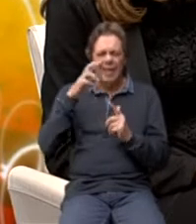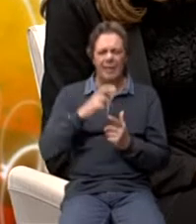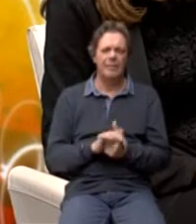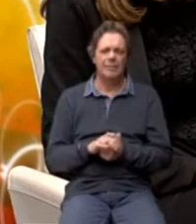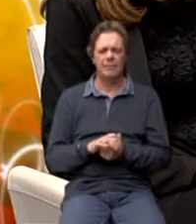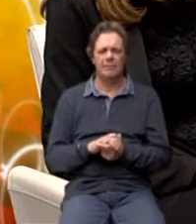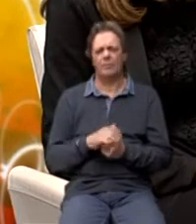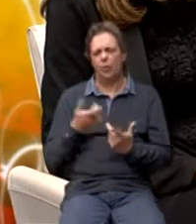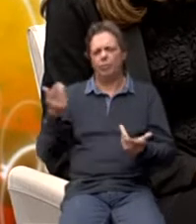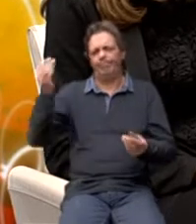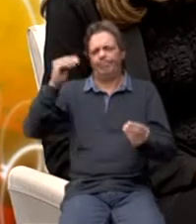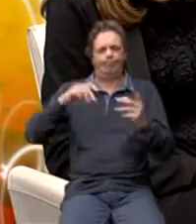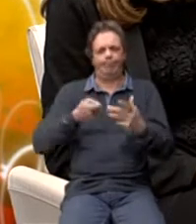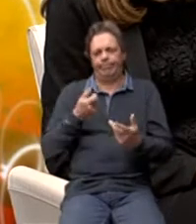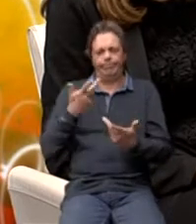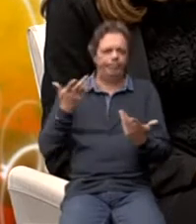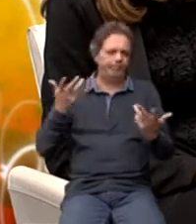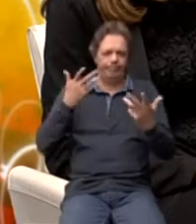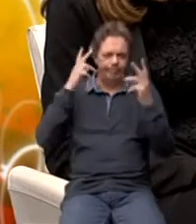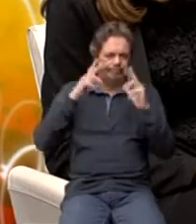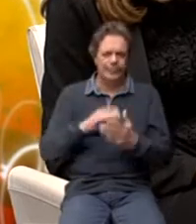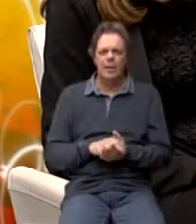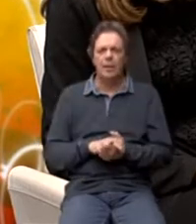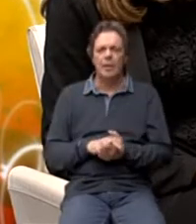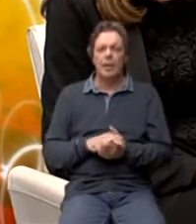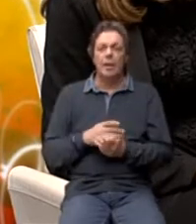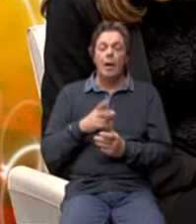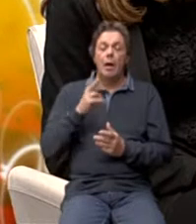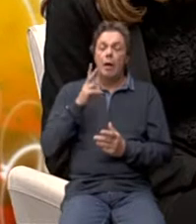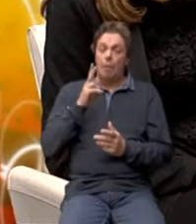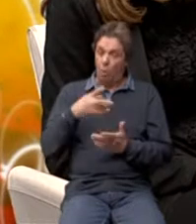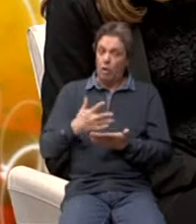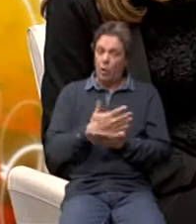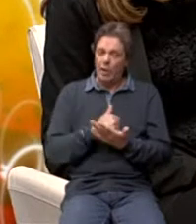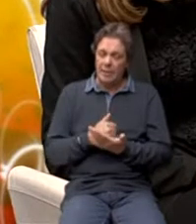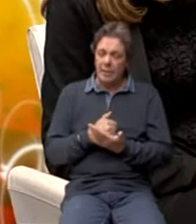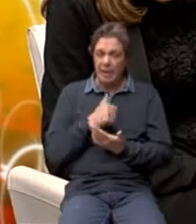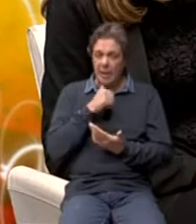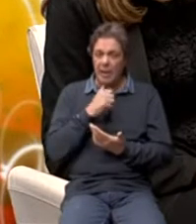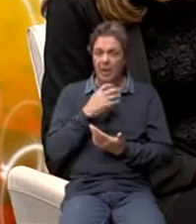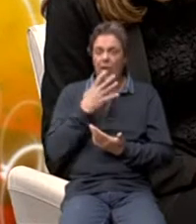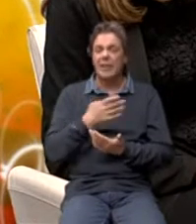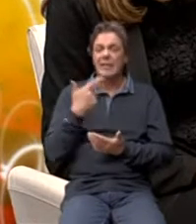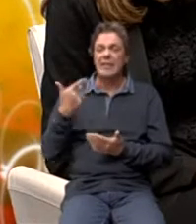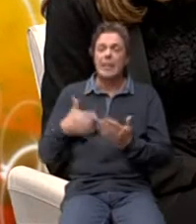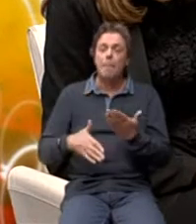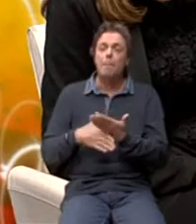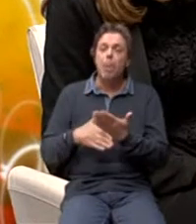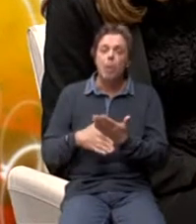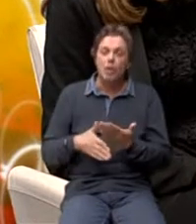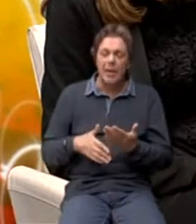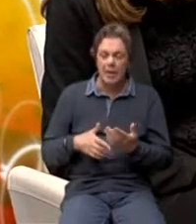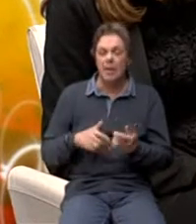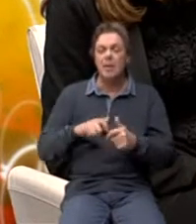ne znam još koje od ovih konzervanse nekakve, možete koristiti. I 47 pomoćnih tvari u